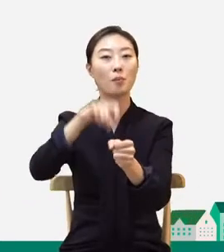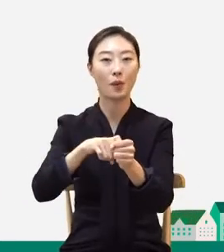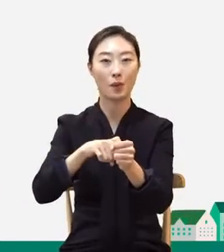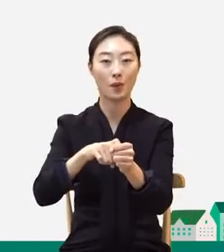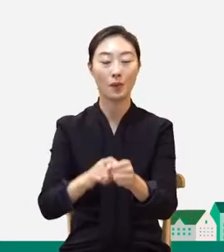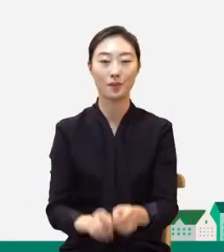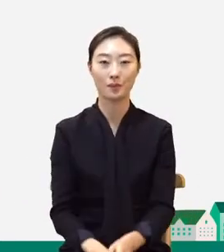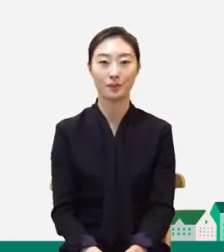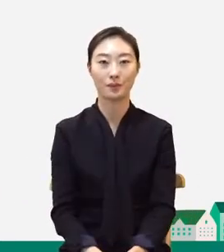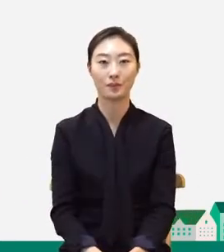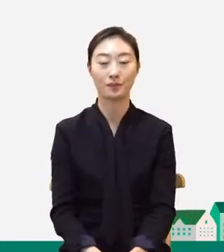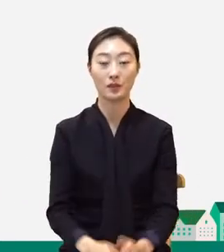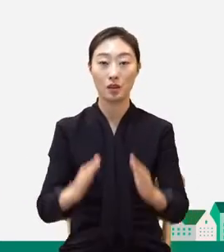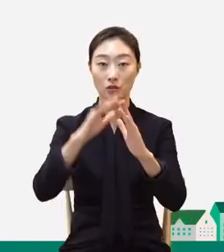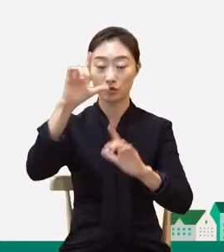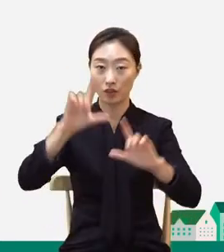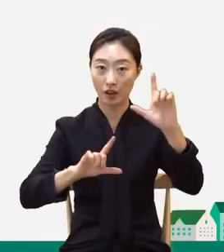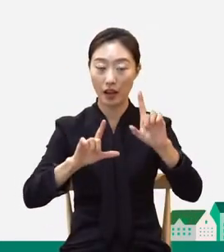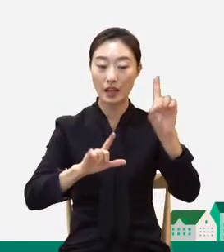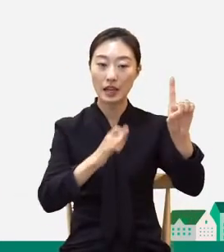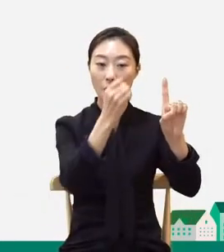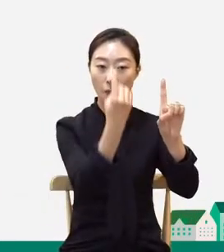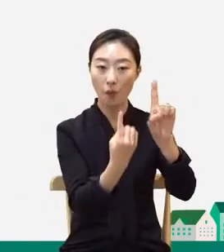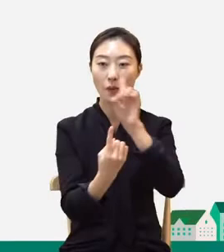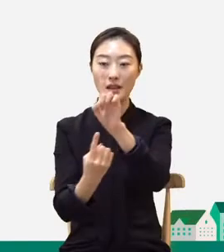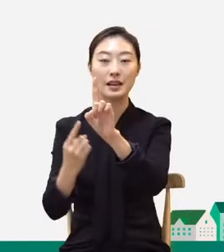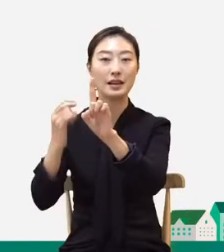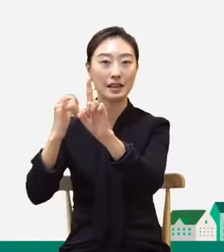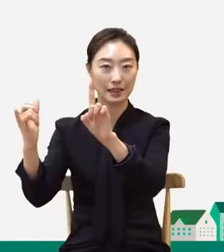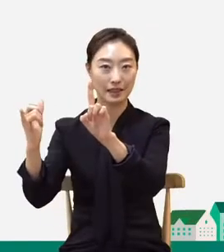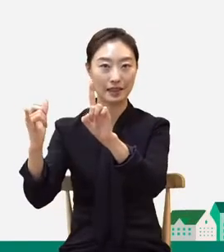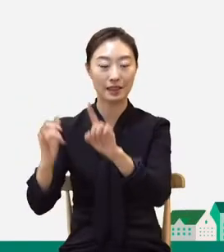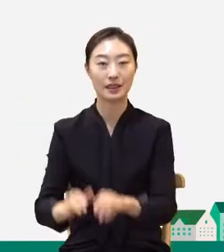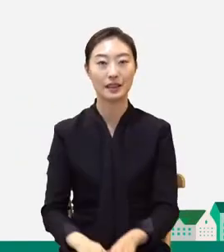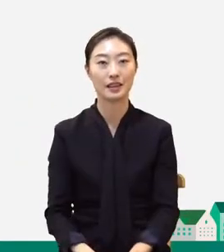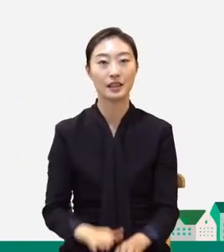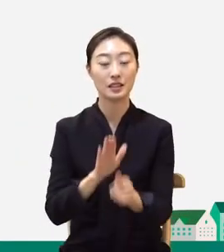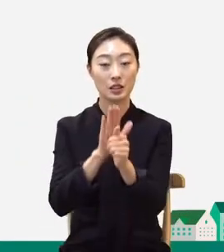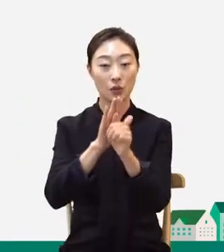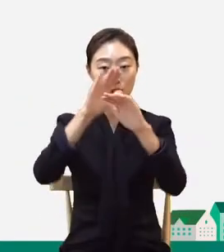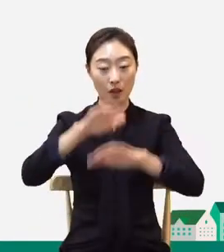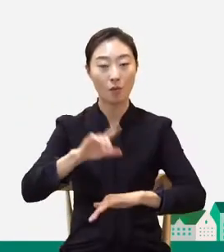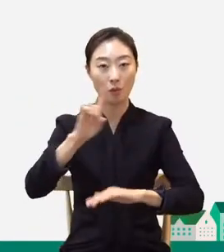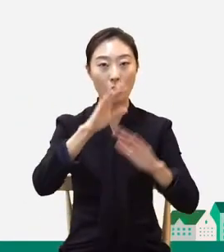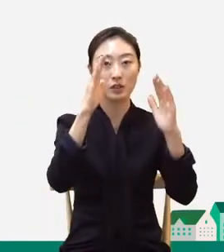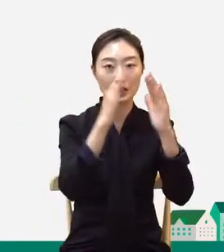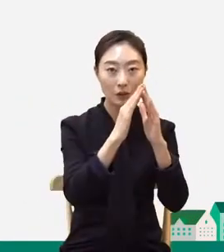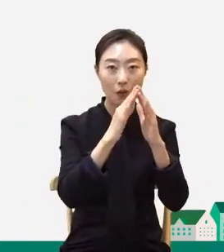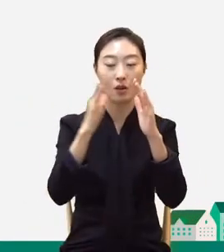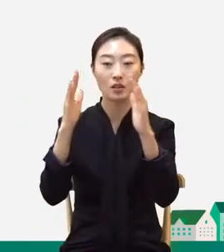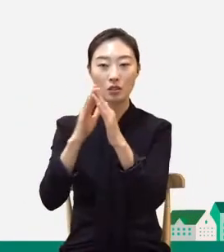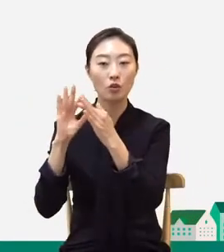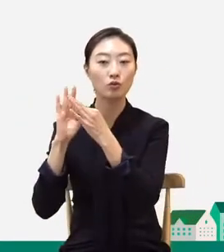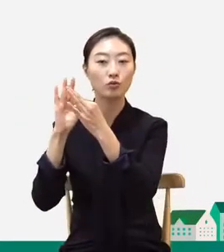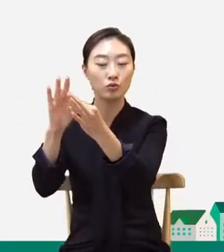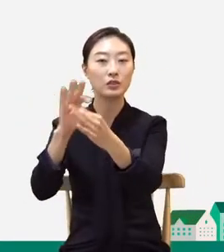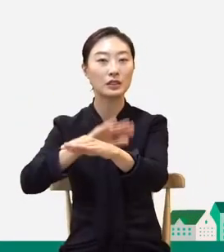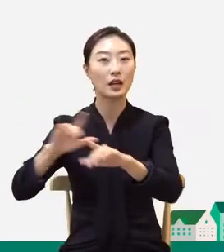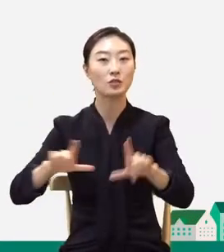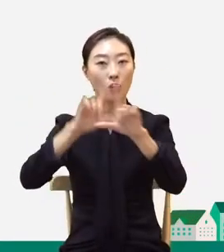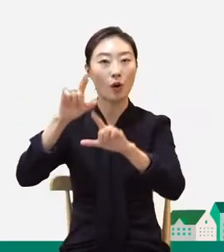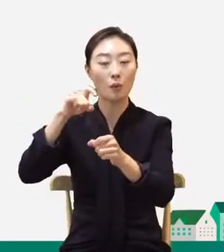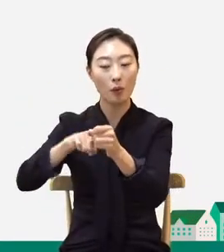있습니다. 주거 형태는 1호당 1인 가구입니다. 그리고 지원 내용은 주거지와 주거유지 지원 서비스를 하는